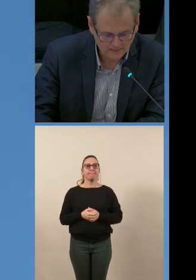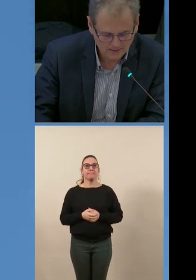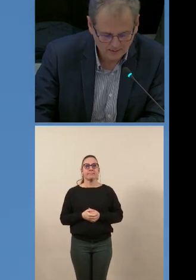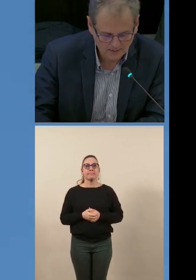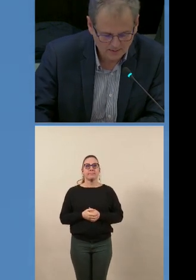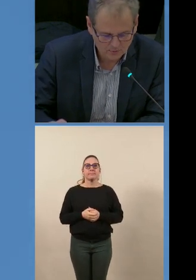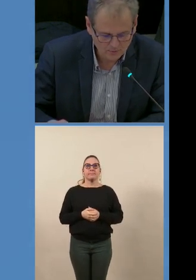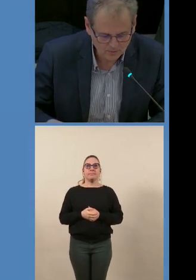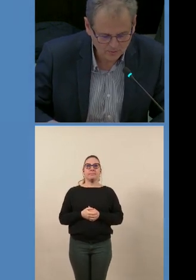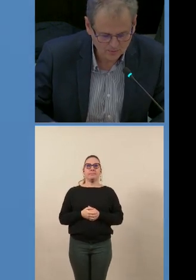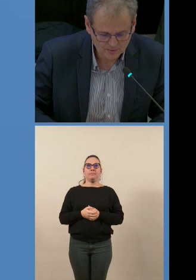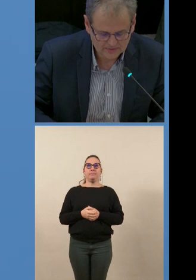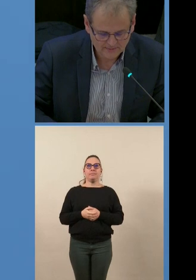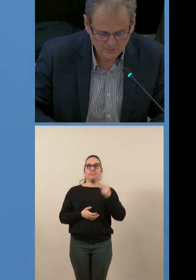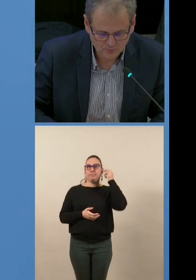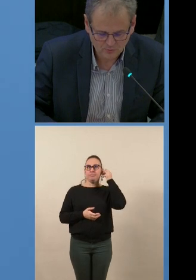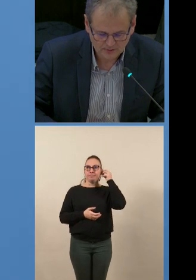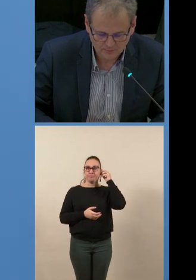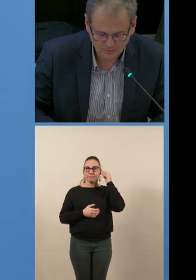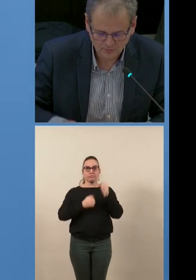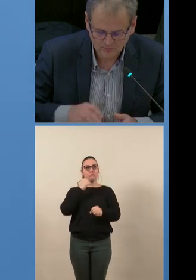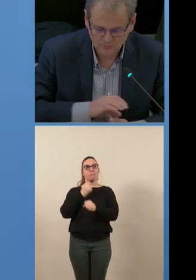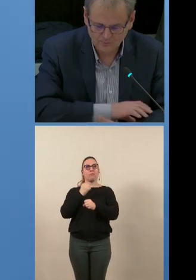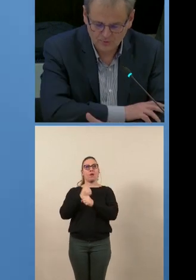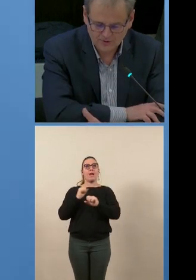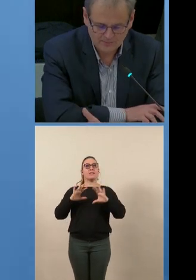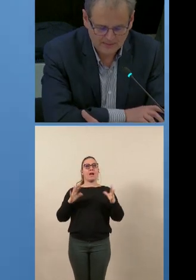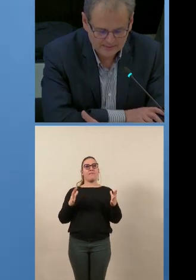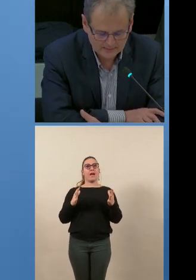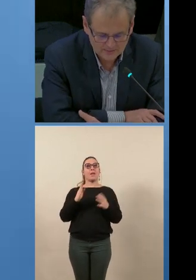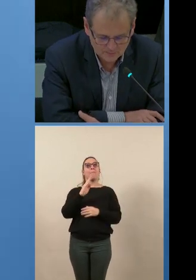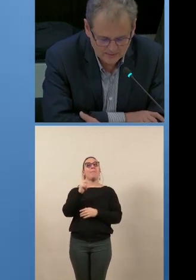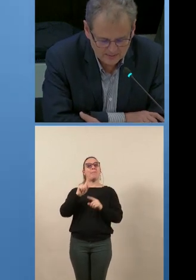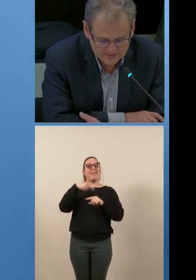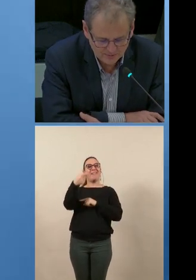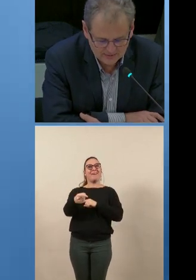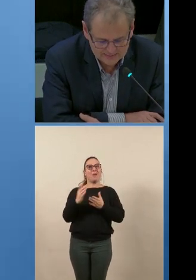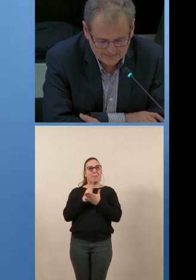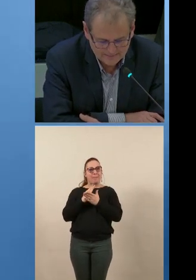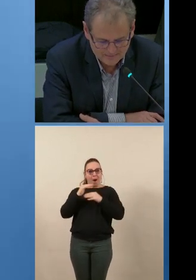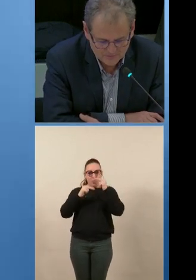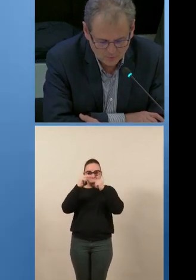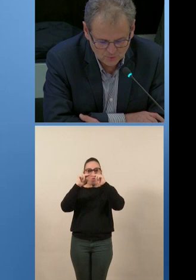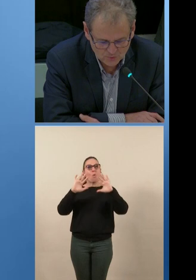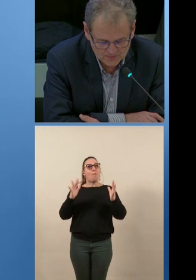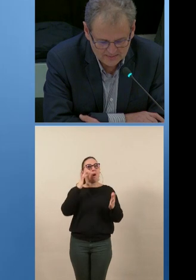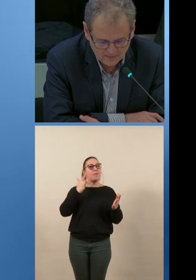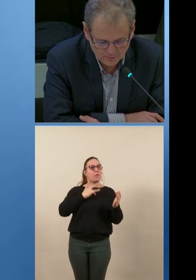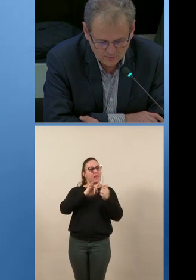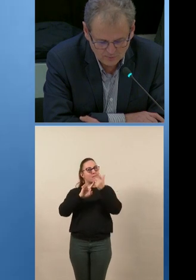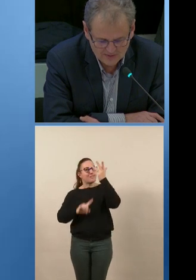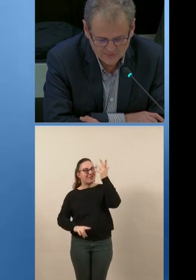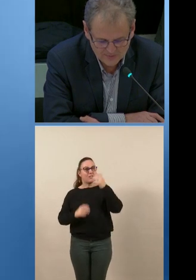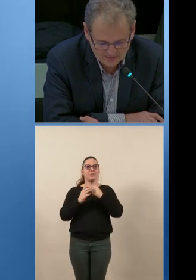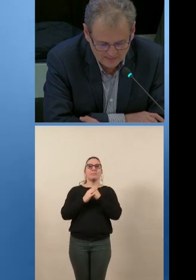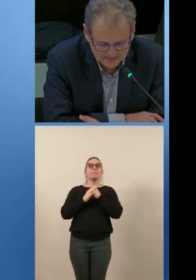définitive comment euh travaillons-nous sur la construction du prochain BP quelles sont les les hypothèses donc je je citais le